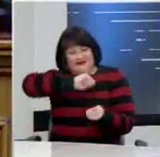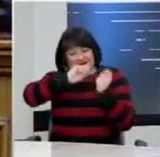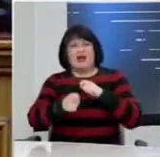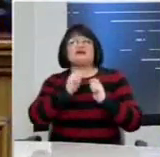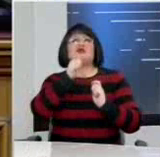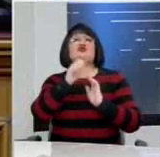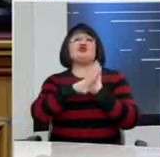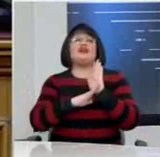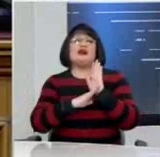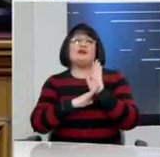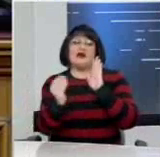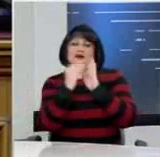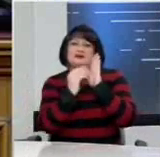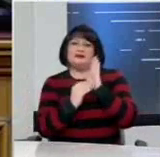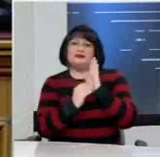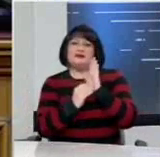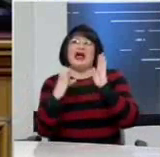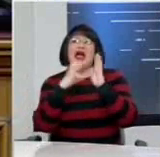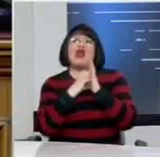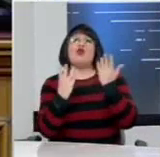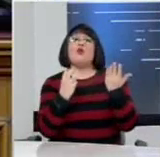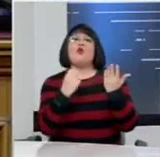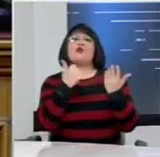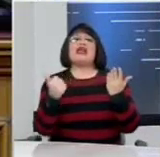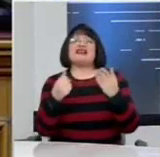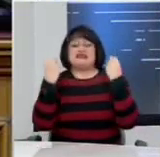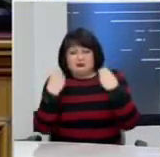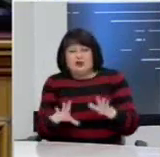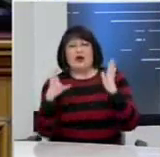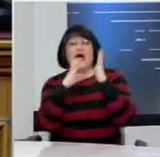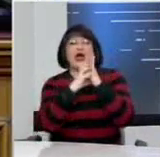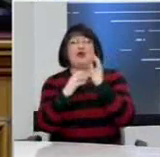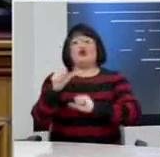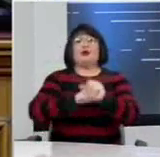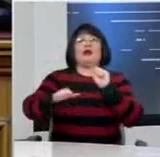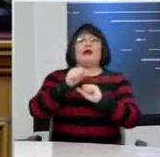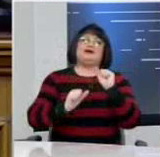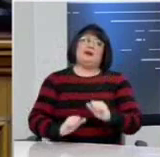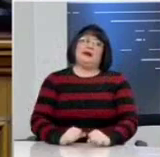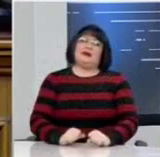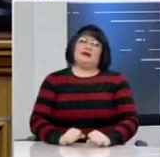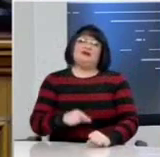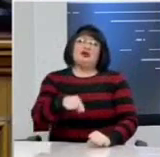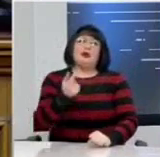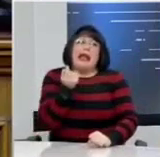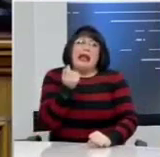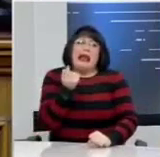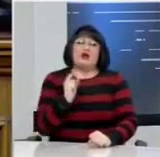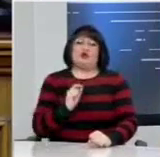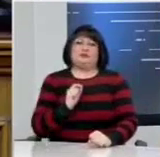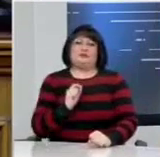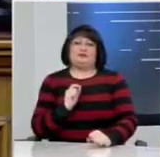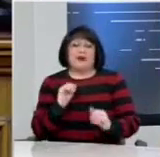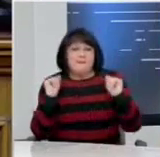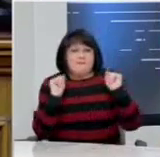Σύνταγμα το άθλιο αυτό, άρθρο 86. Αλλά ακόμα και αυτό το βήμα έγινε μισό. Έγινε κάτω από την πίεση